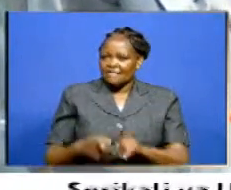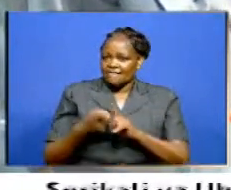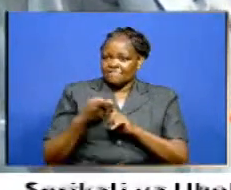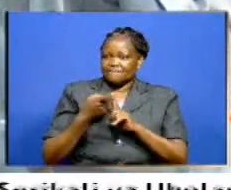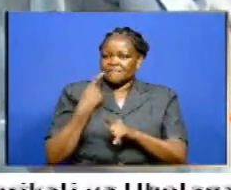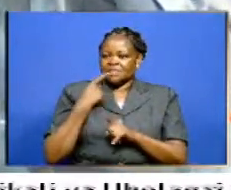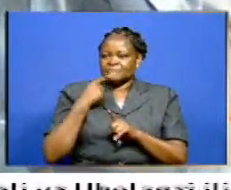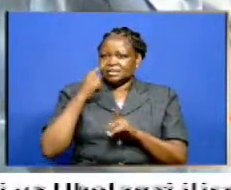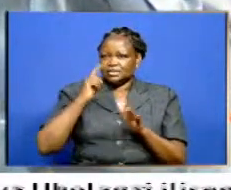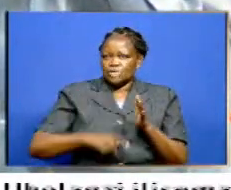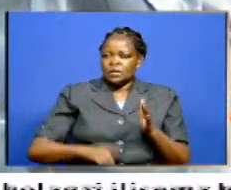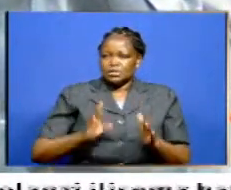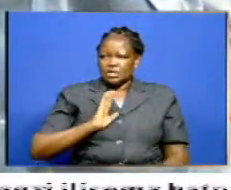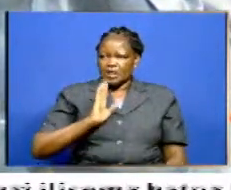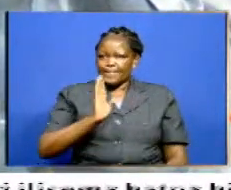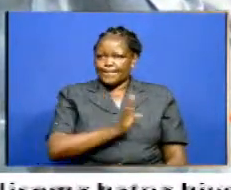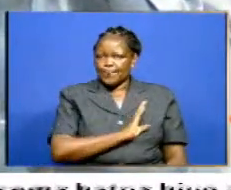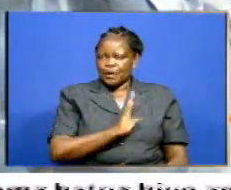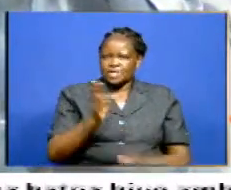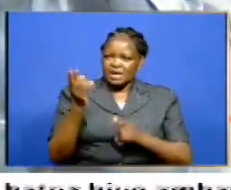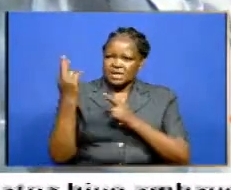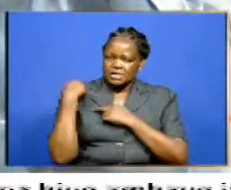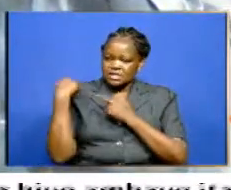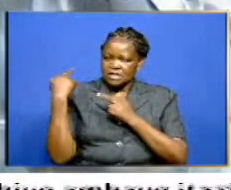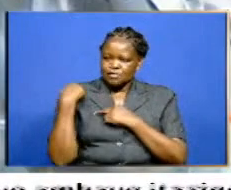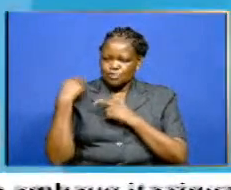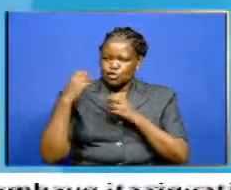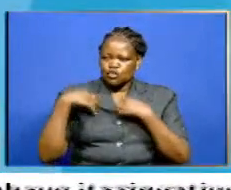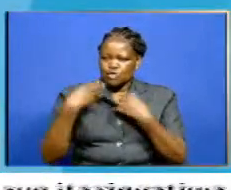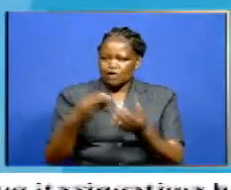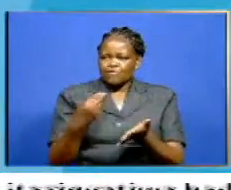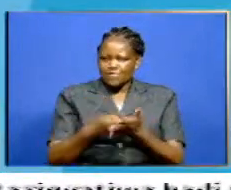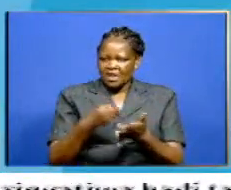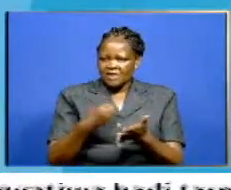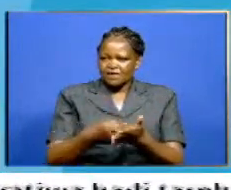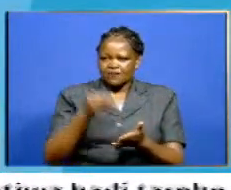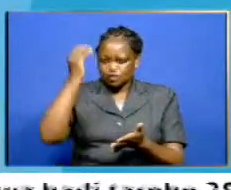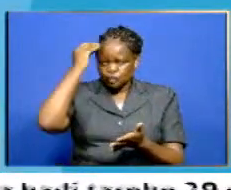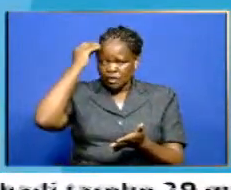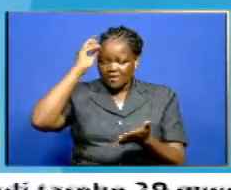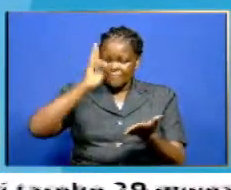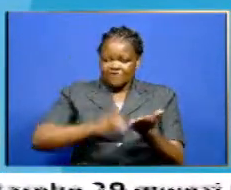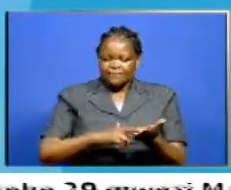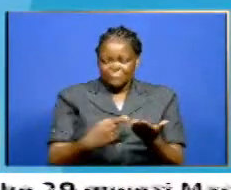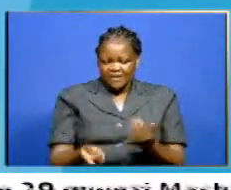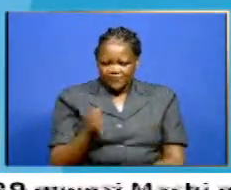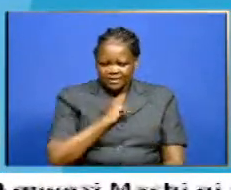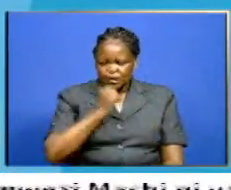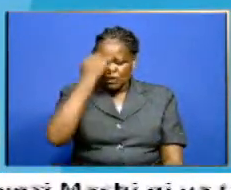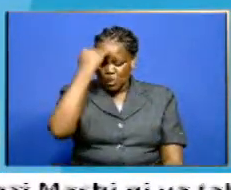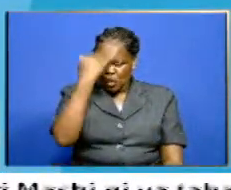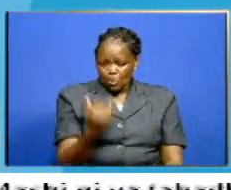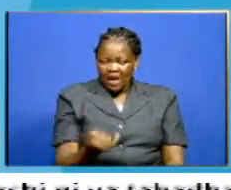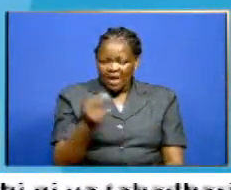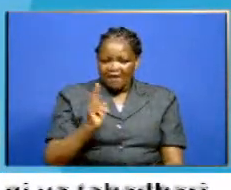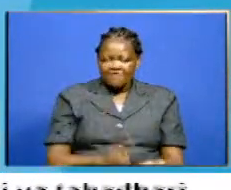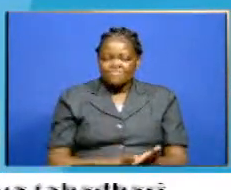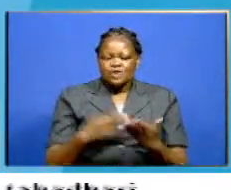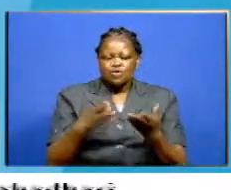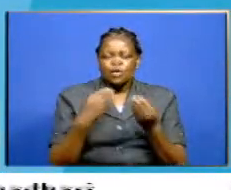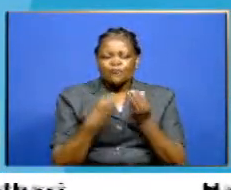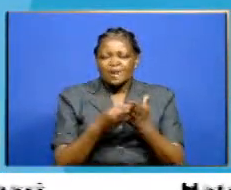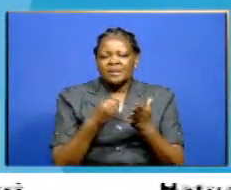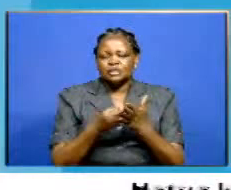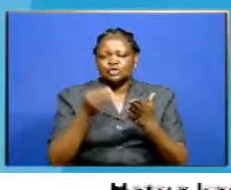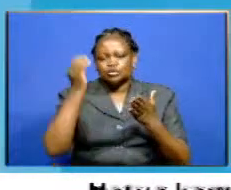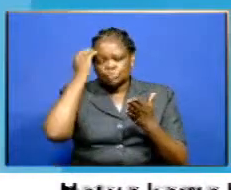ile bodi ambayo inasimamia kutoa hela kwa wanafunzi imefeli, kwa sababu wamekosa kutoa zile hela kwa